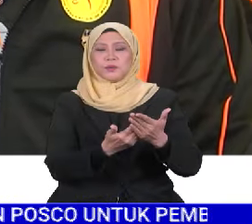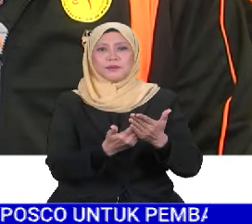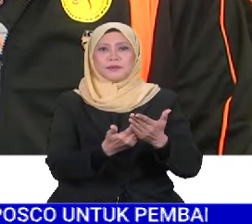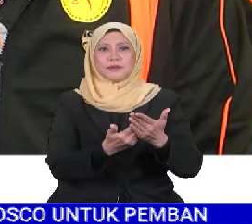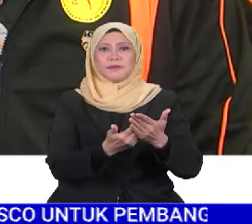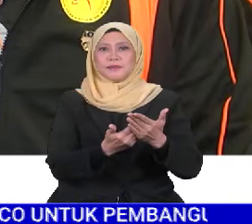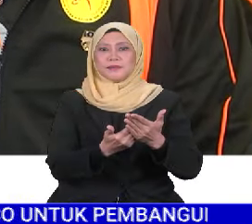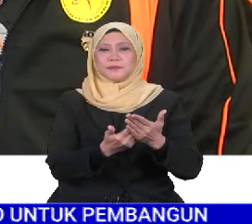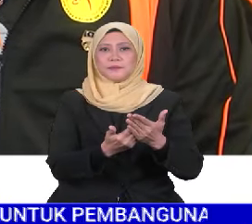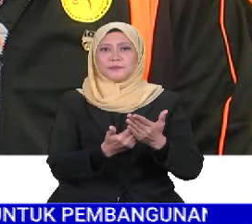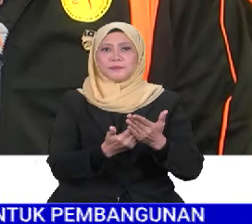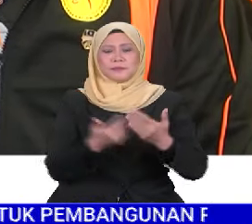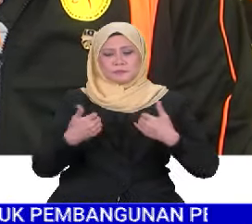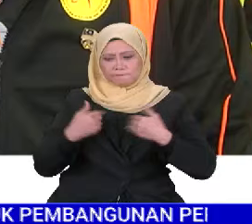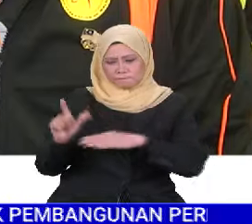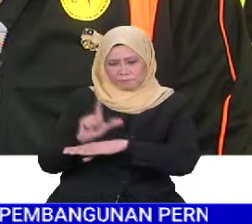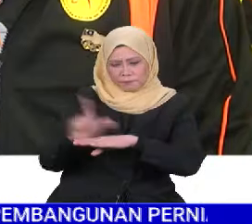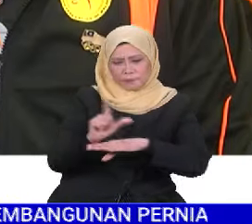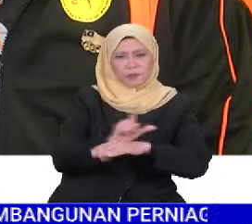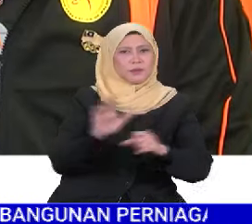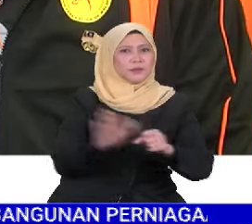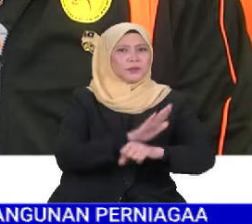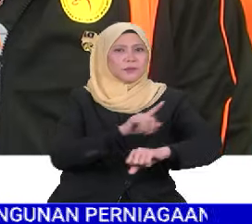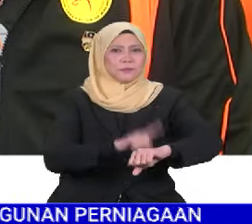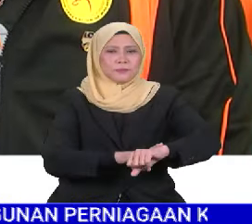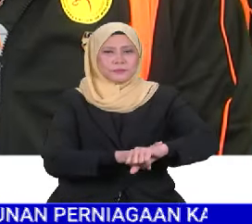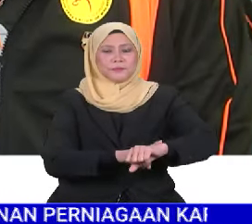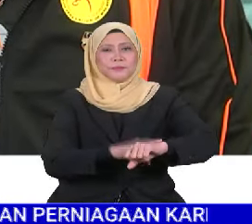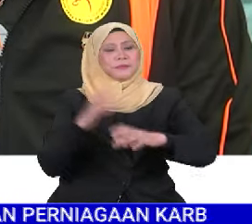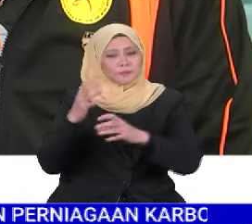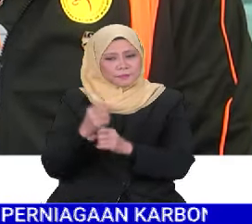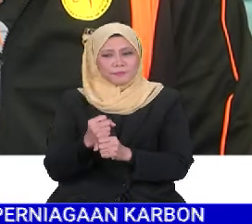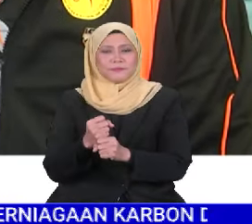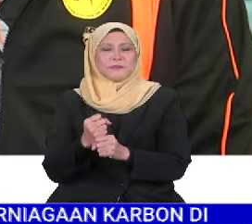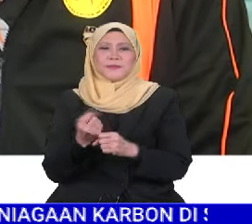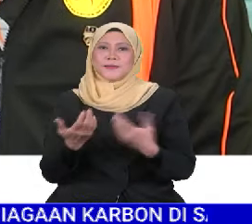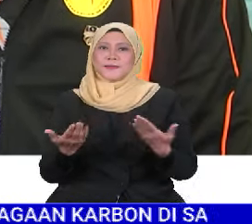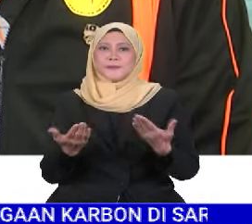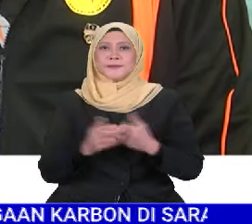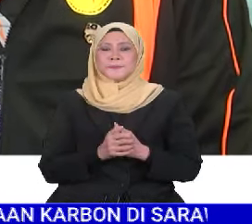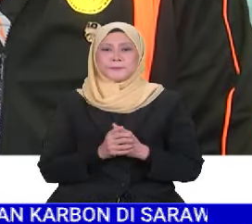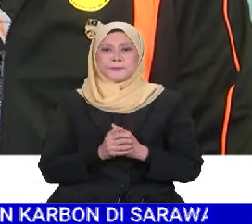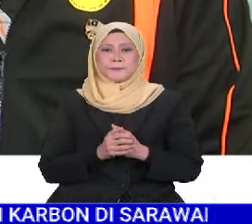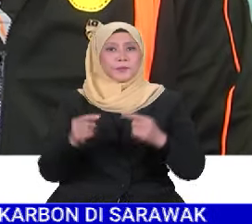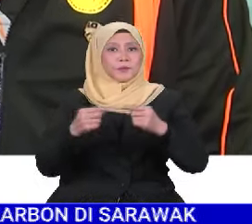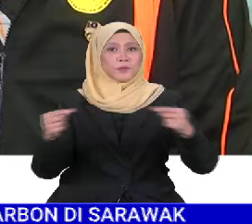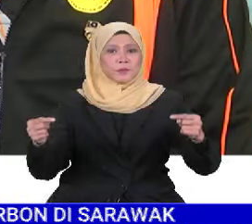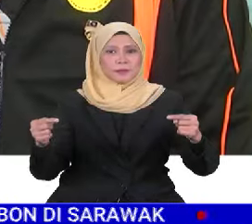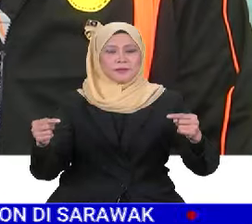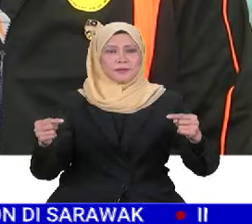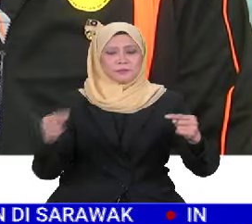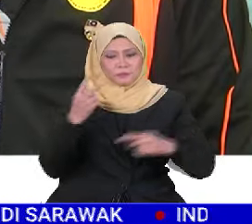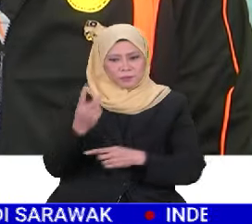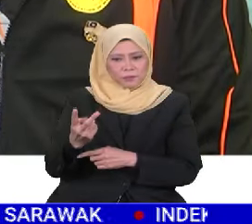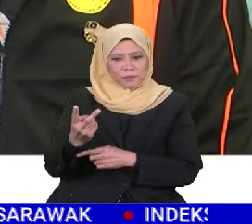ada petis yang sepenuh masse tapi memang apalah kita dalam kitabnya keputusan